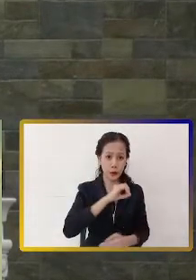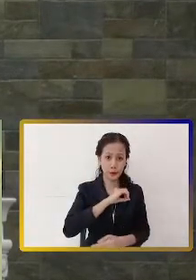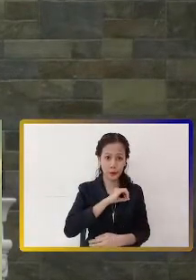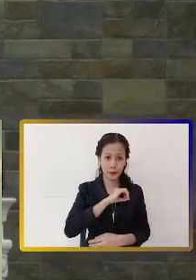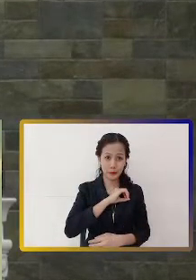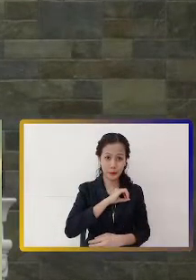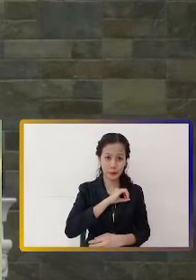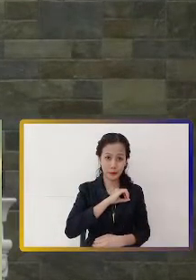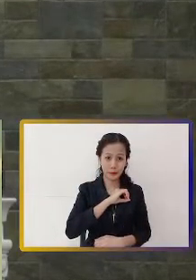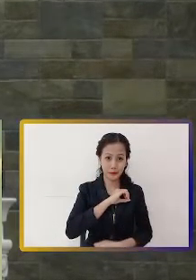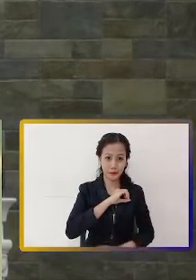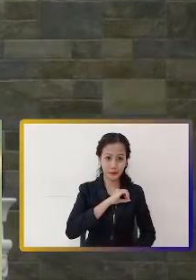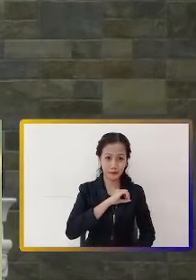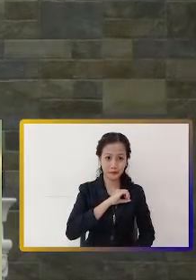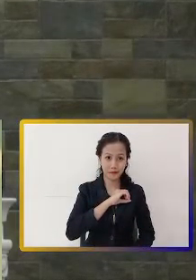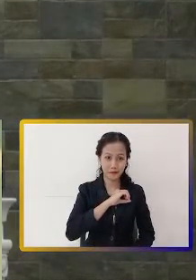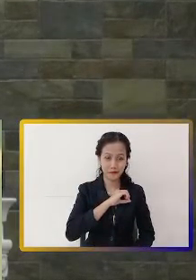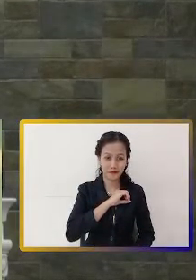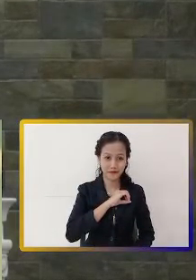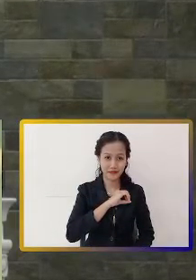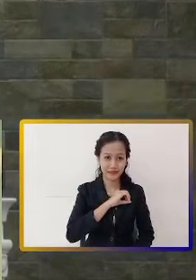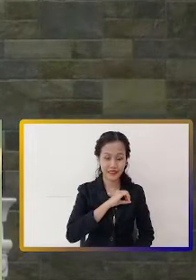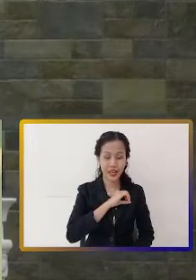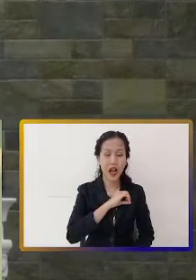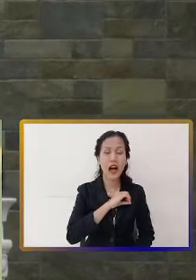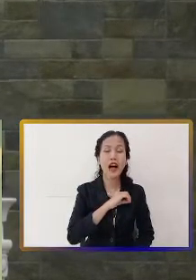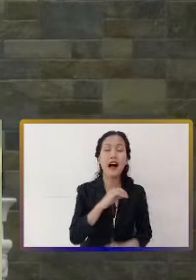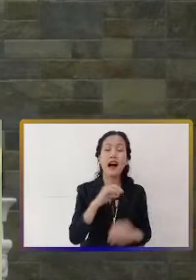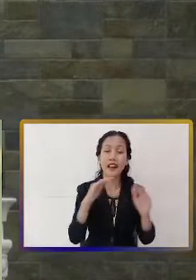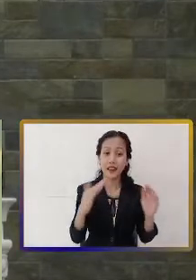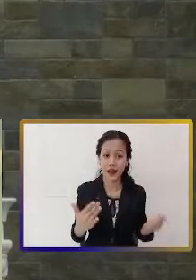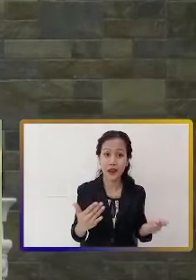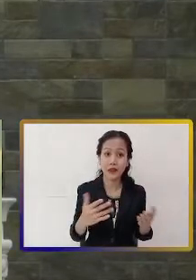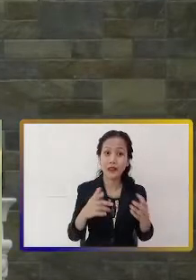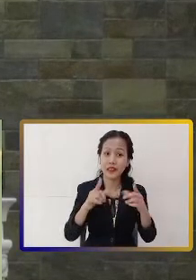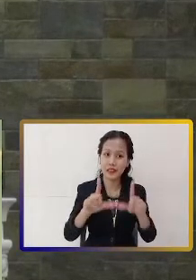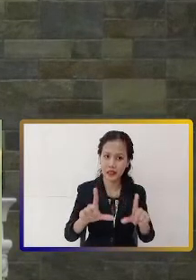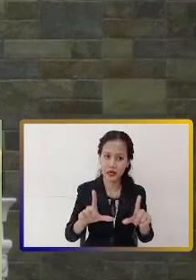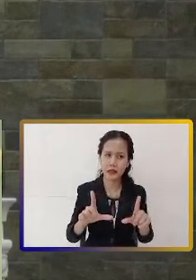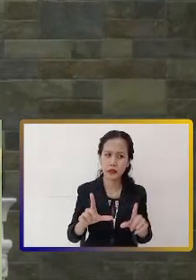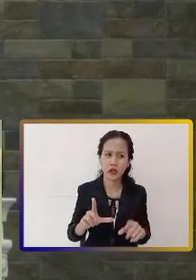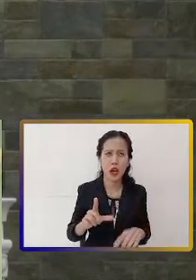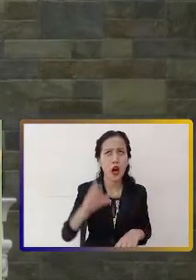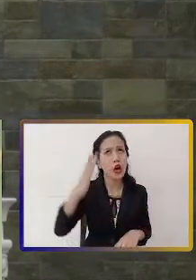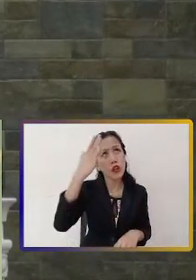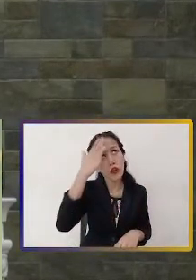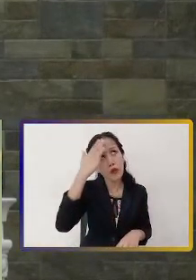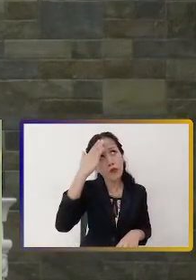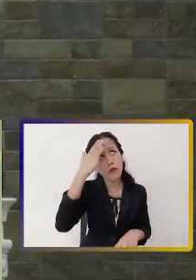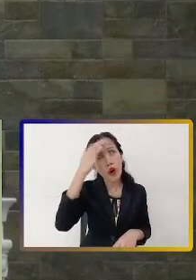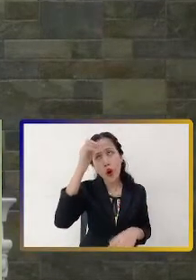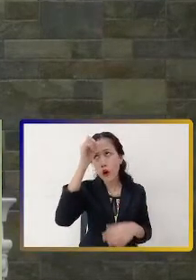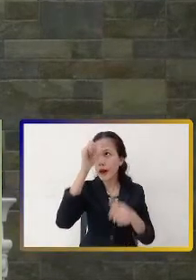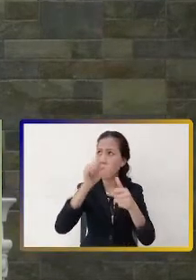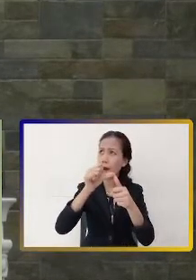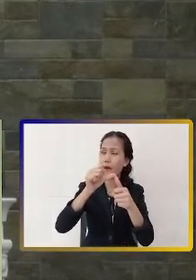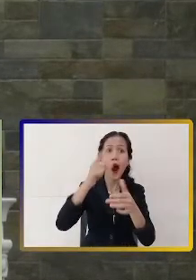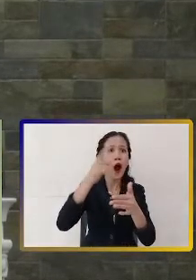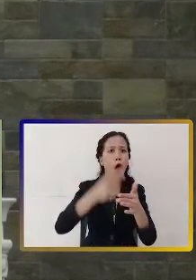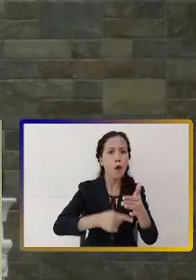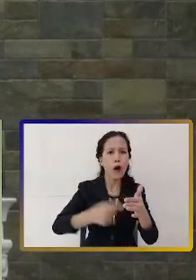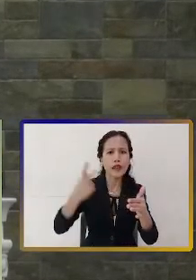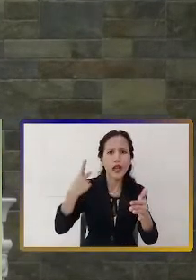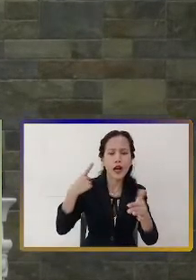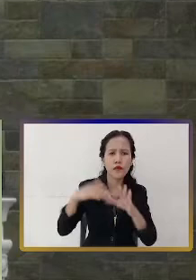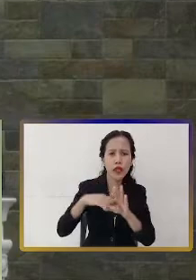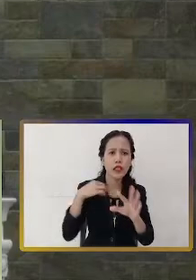Now listen to me now. Let's check kapatid kung ano ang laman ng ating panalangin. Most of the time ay humihingi